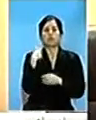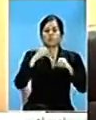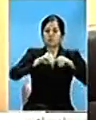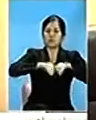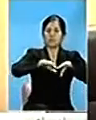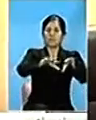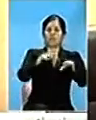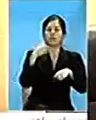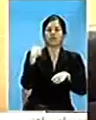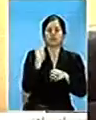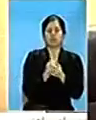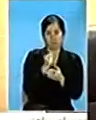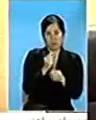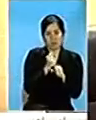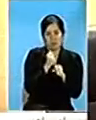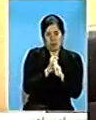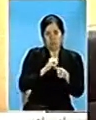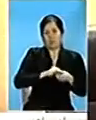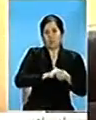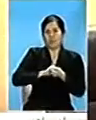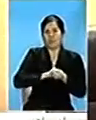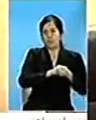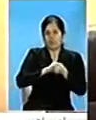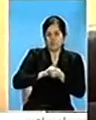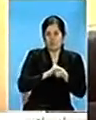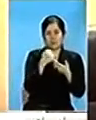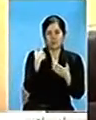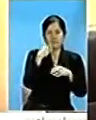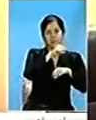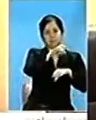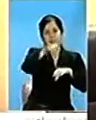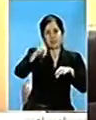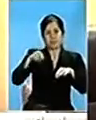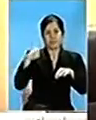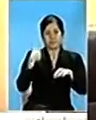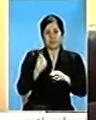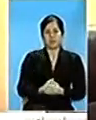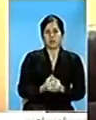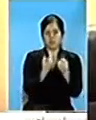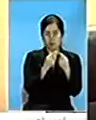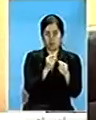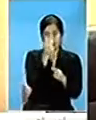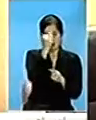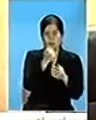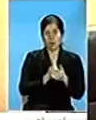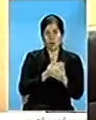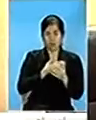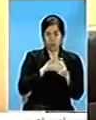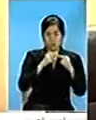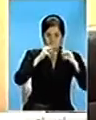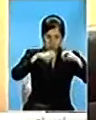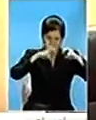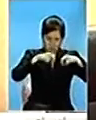สภาทางการเมืองต้องทำงานกับกลุ่มเป้าหมายที่หลากหลายมากแต่เรื่องจากการที่เราได้วิเคราะห์ดูแล้วแล้